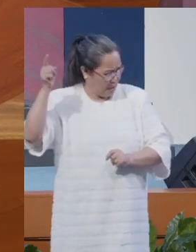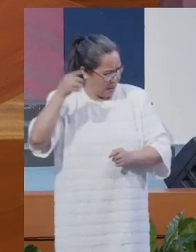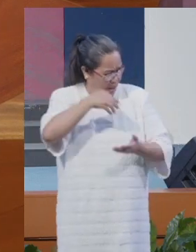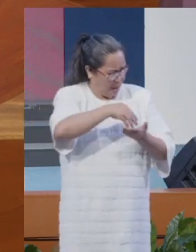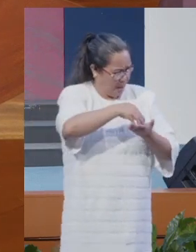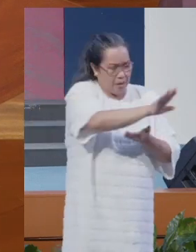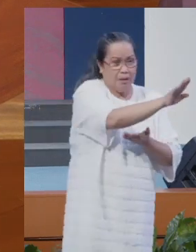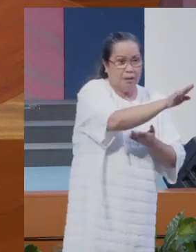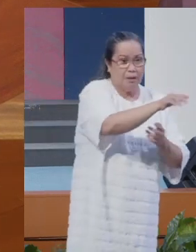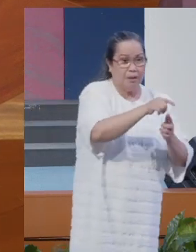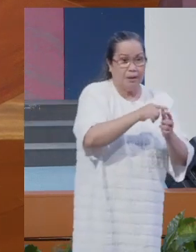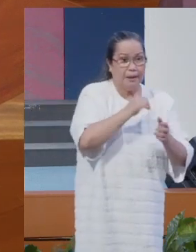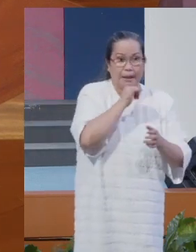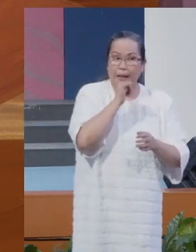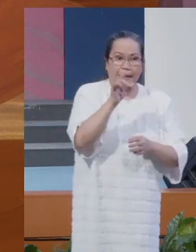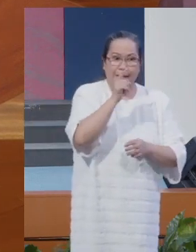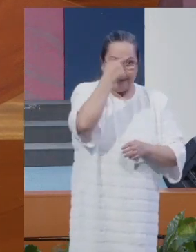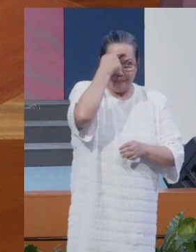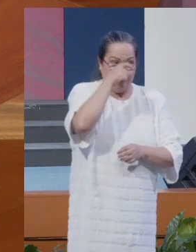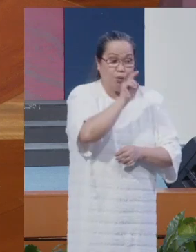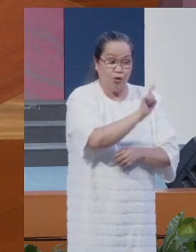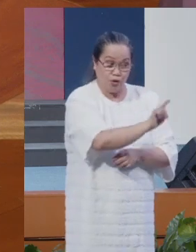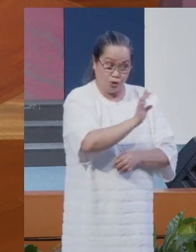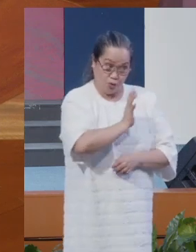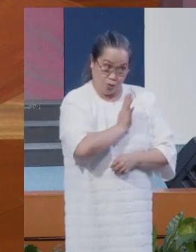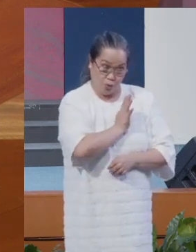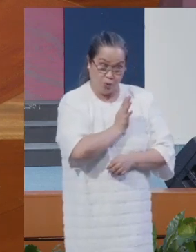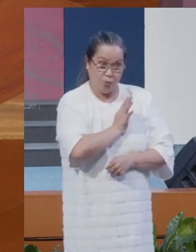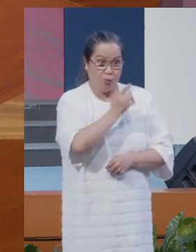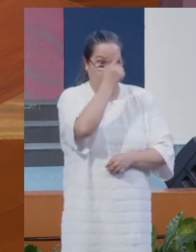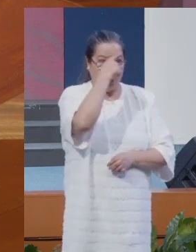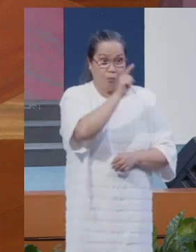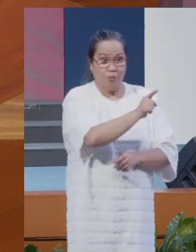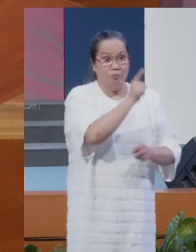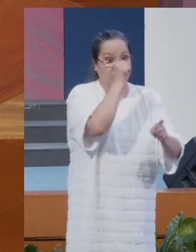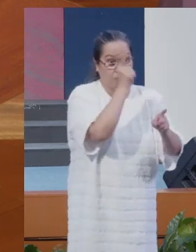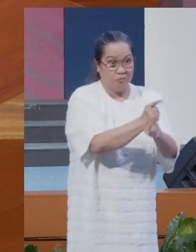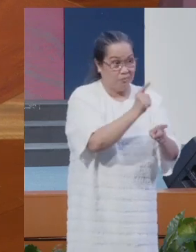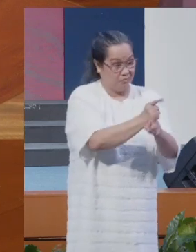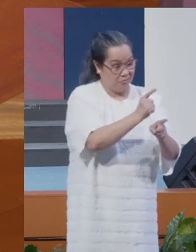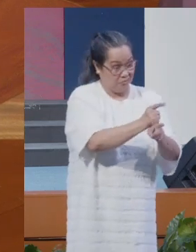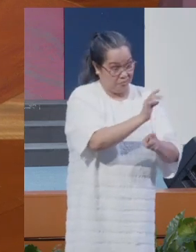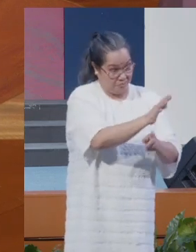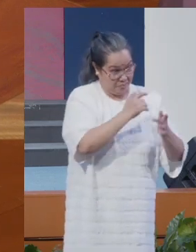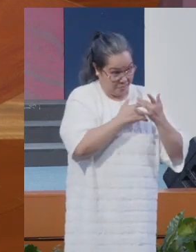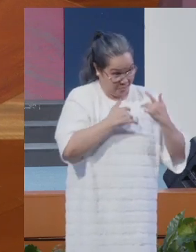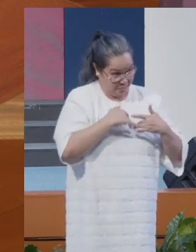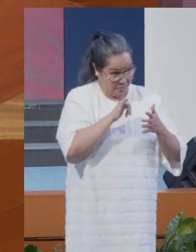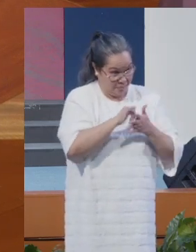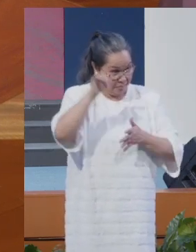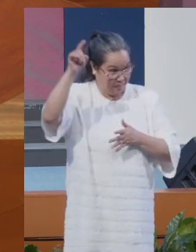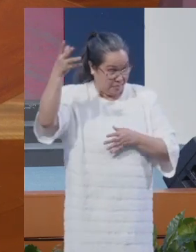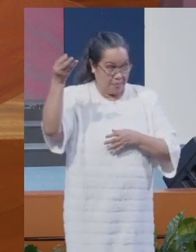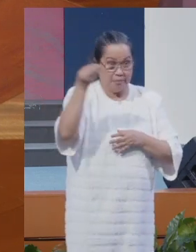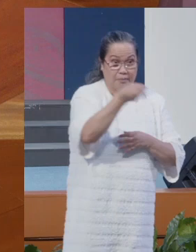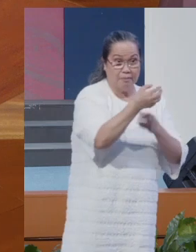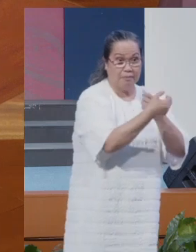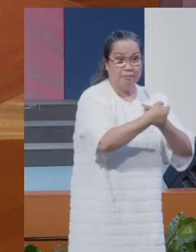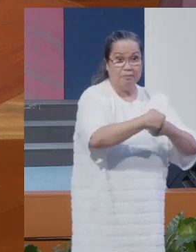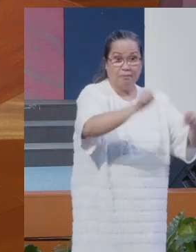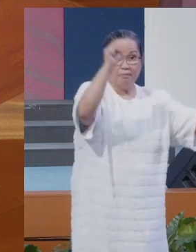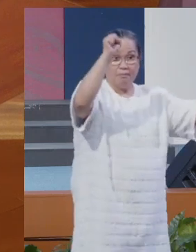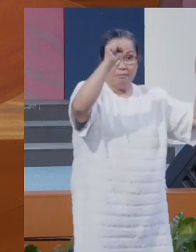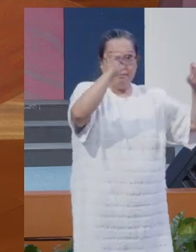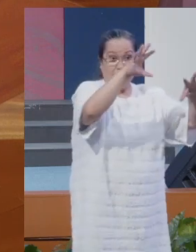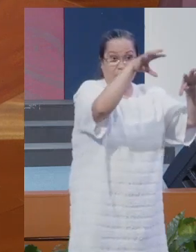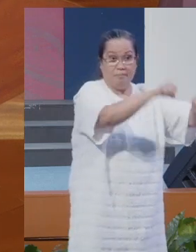you. Not because of your righteousness or the uprightness of your heart are you going in to possess the